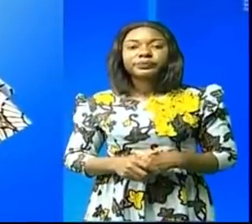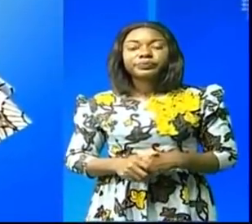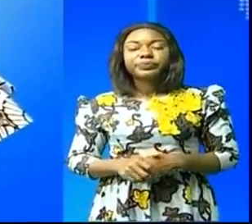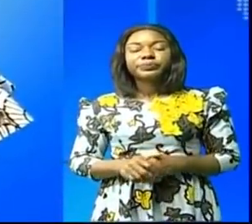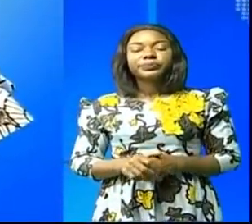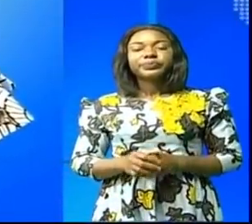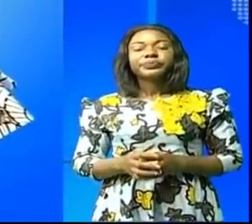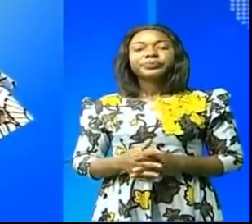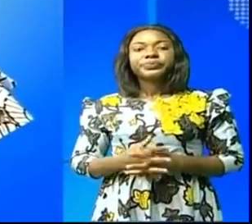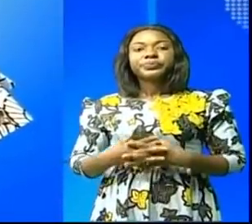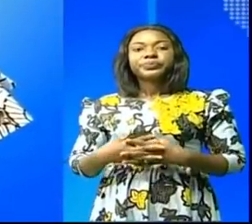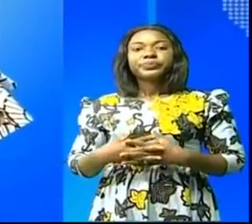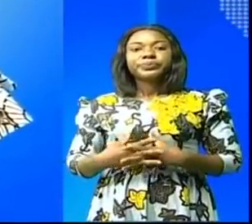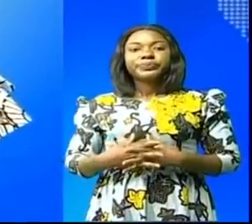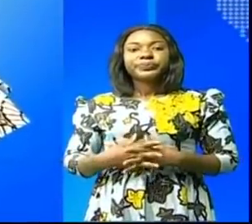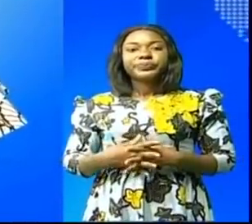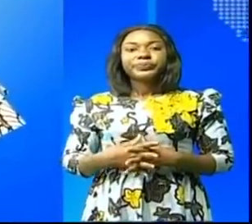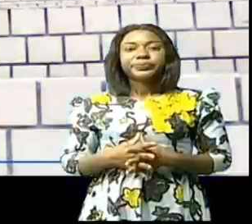bienvenue Loussala.